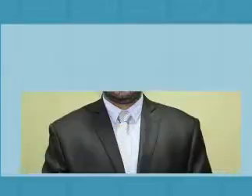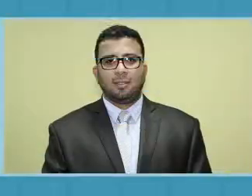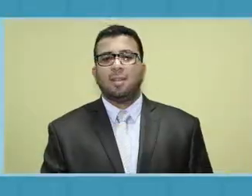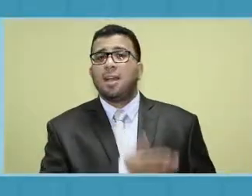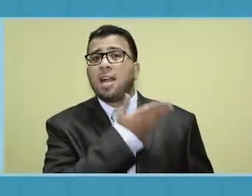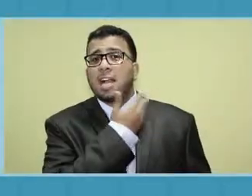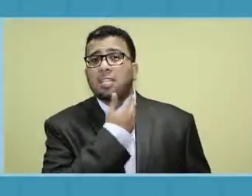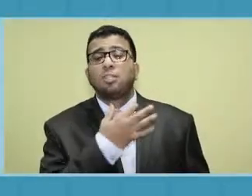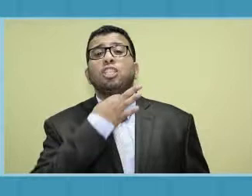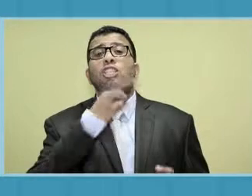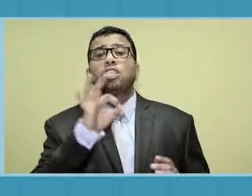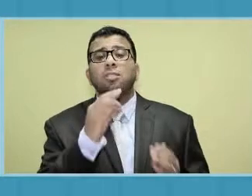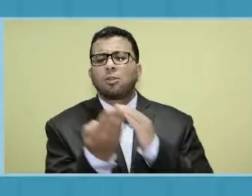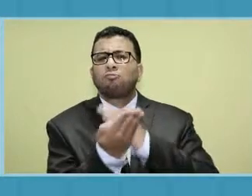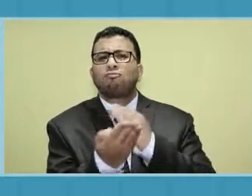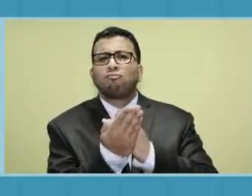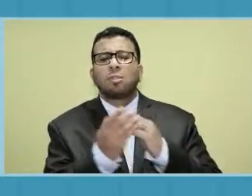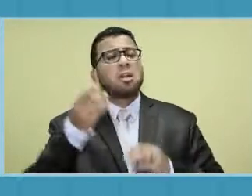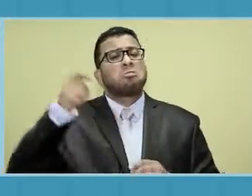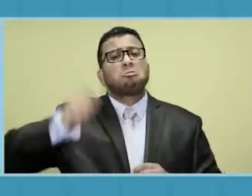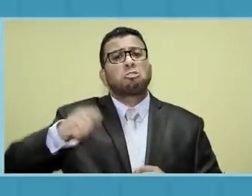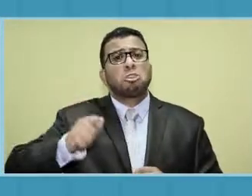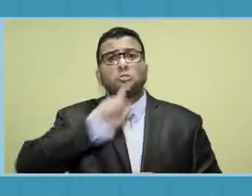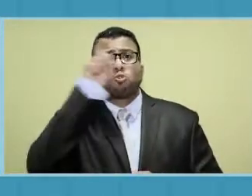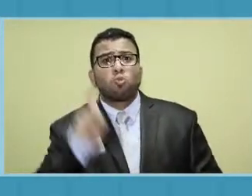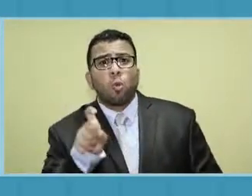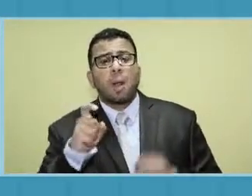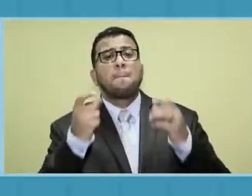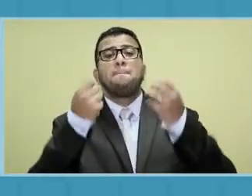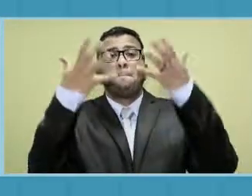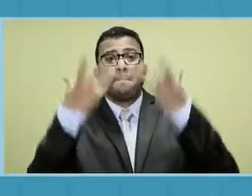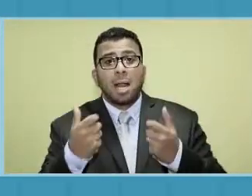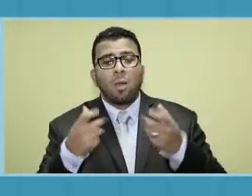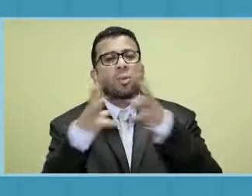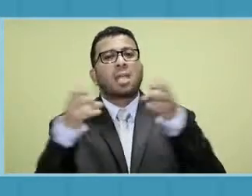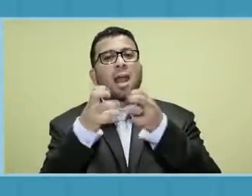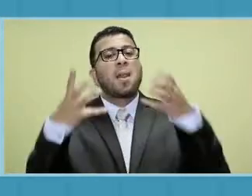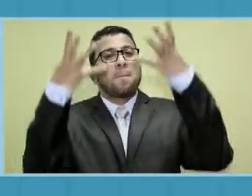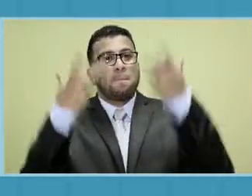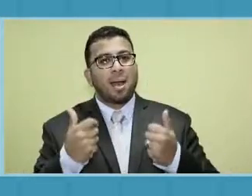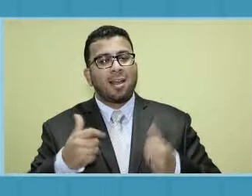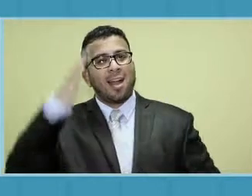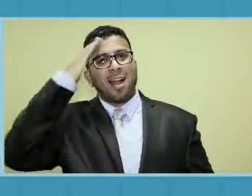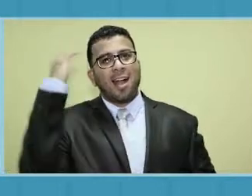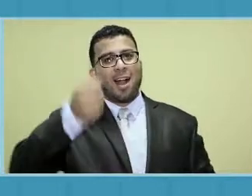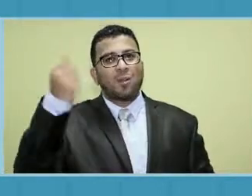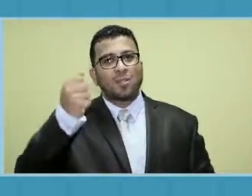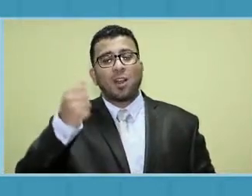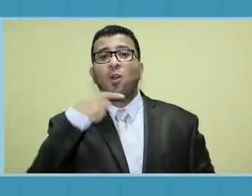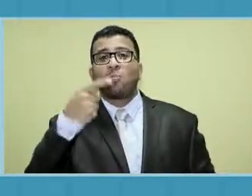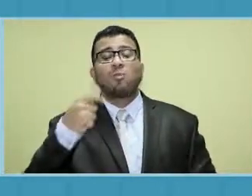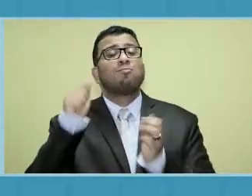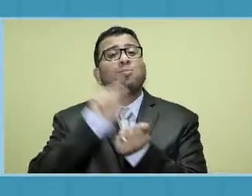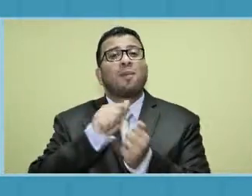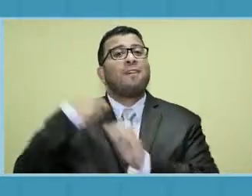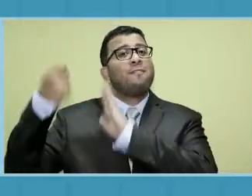خدمة تجديد ترخيص نشاط الاستشارات المالية والتحليل المالي. مرحبا بكم في المقطع الفيلمي